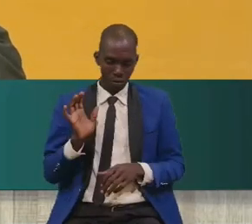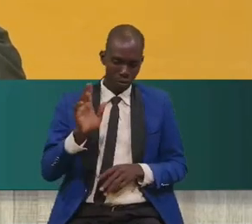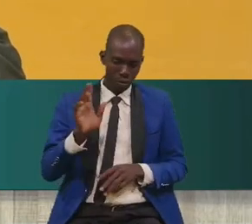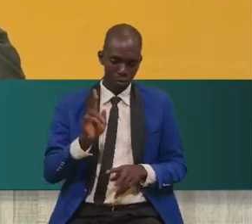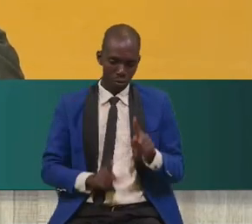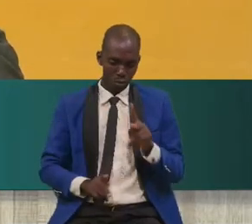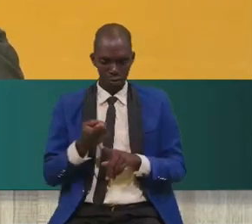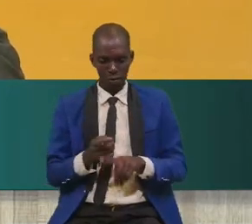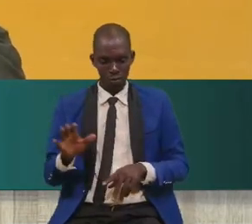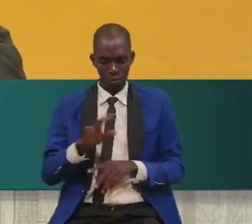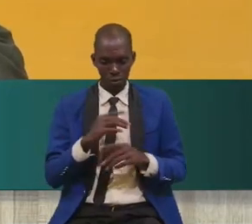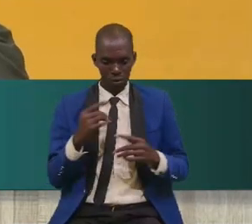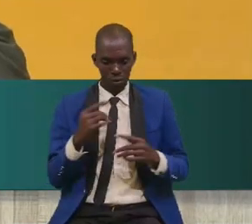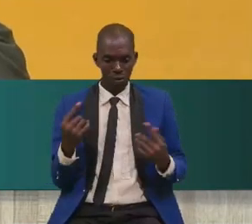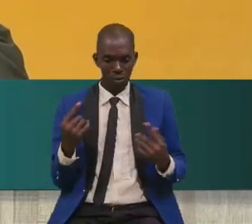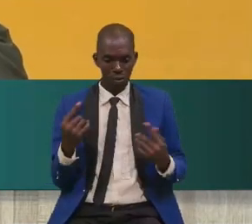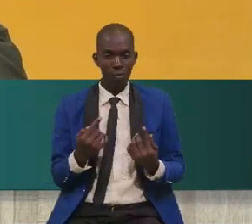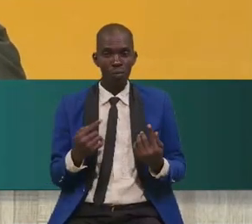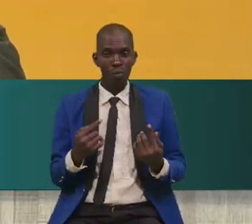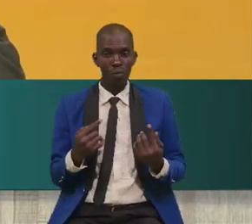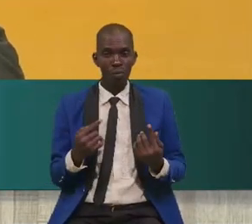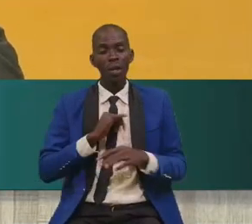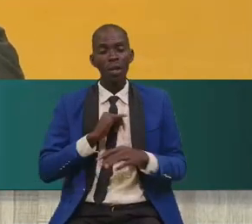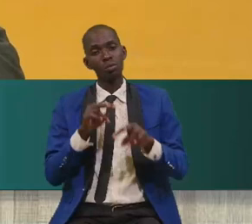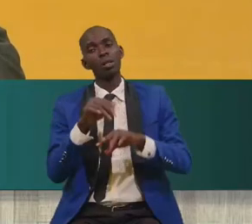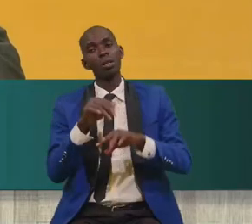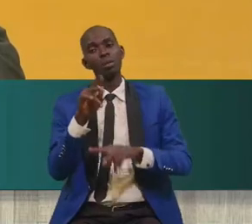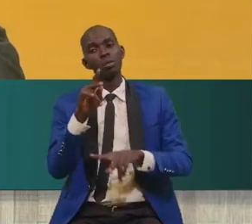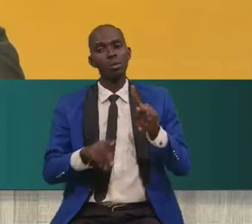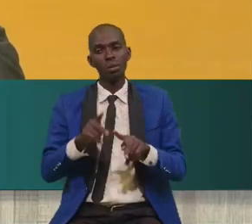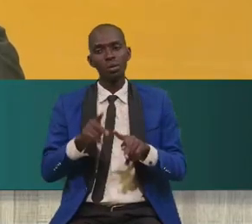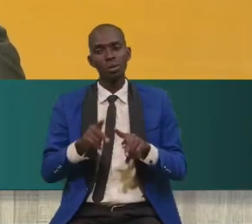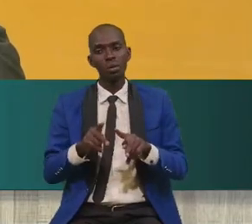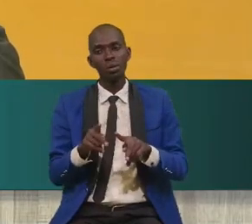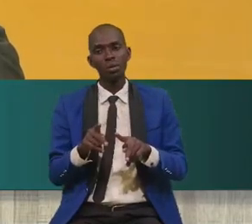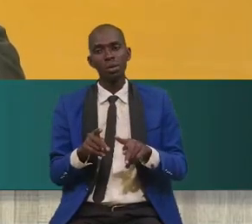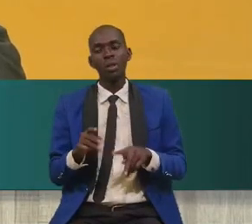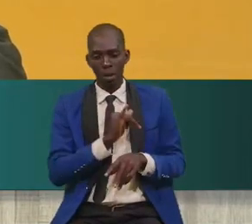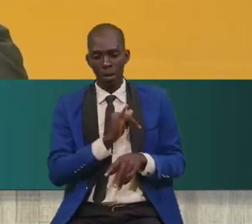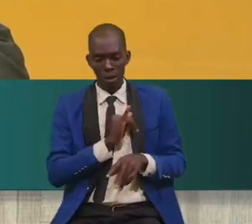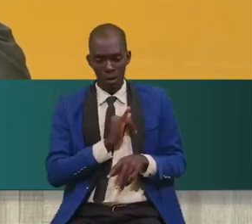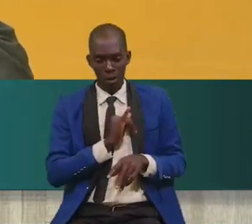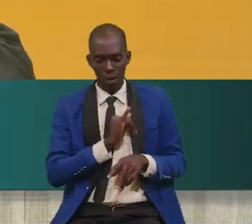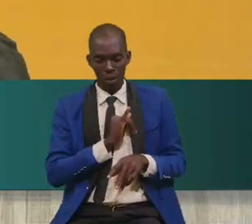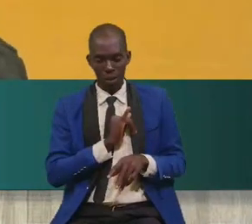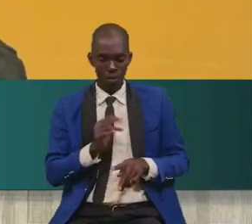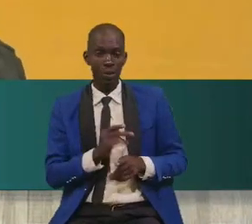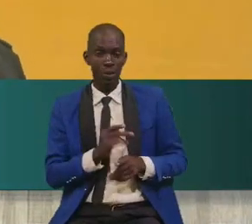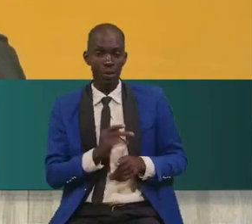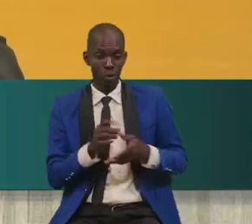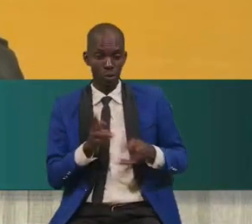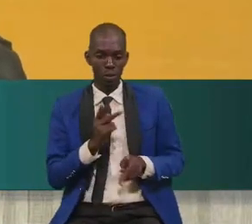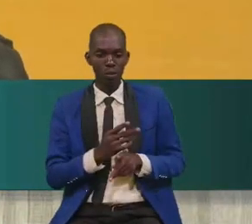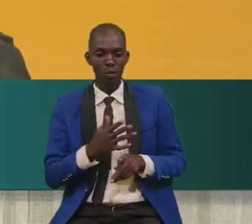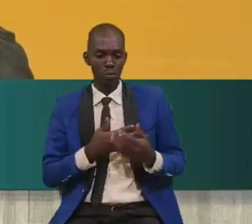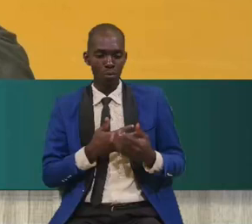péchés. Quand je ne les regardais pas, je gardais mon audace. Je gardais